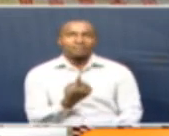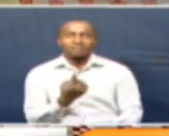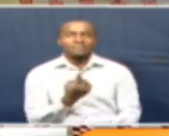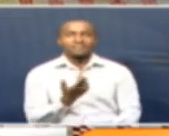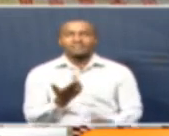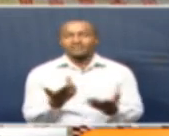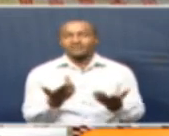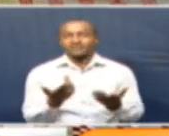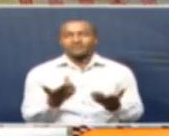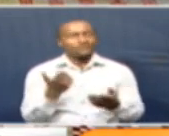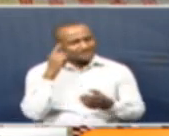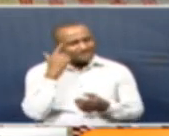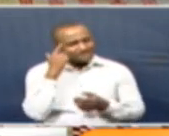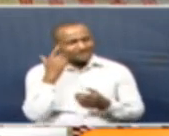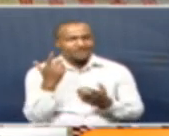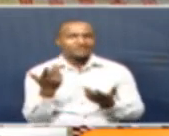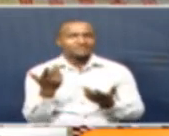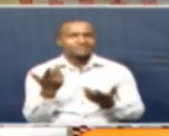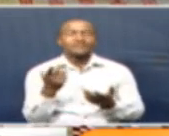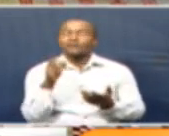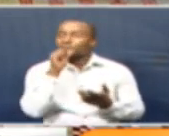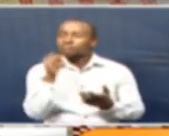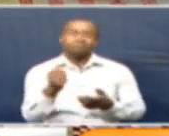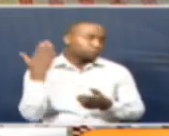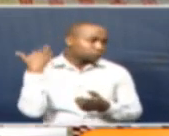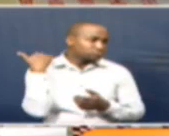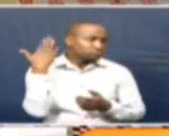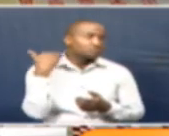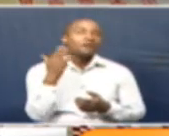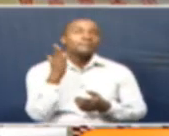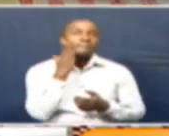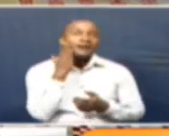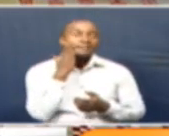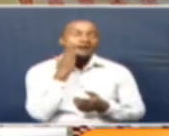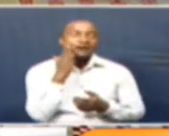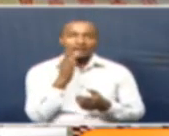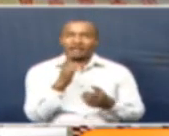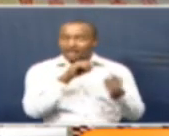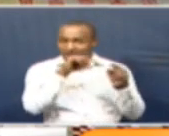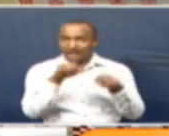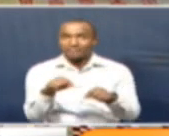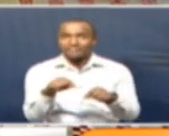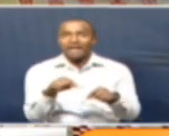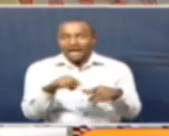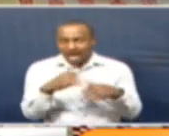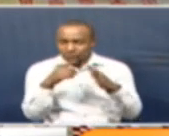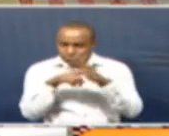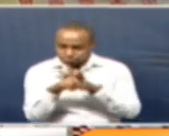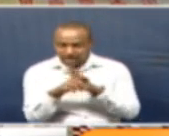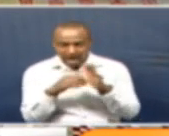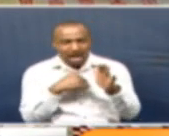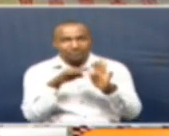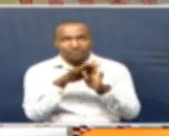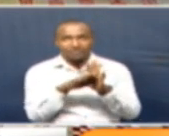ukienda ukitafakari pale nyuma kwa wale mababu zetu waliotangulia, mama mkuu akiingia ndani ya nyumba, kuna vile anavyoingia, kuna utaratibu